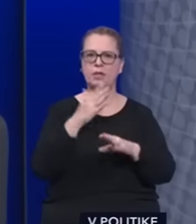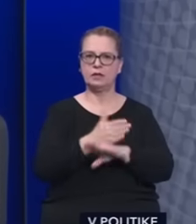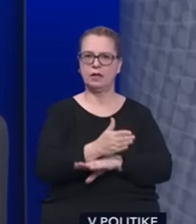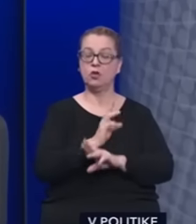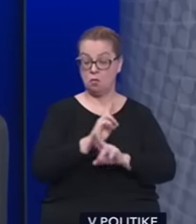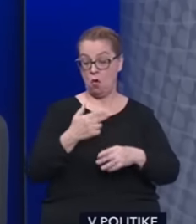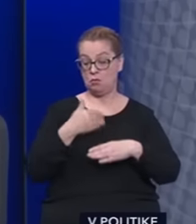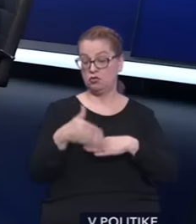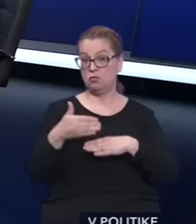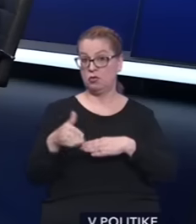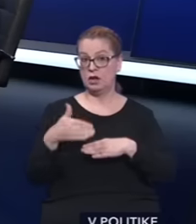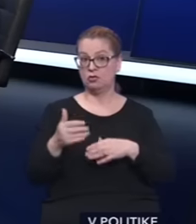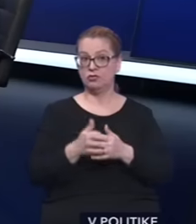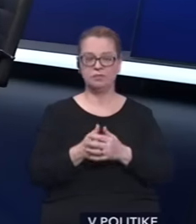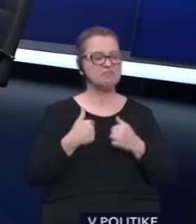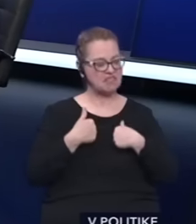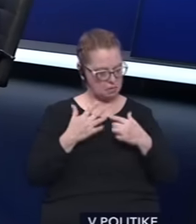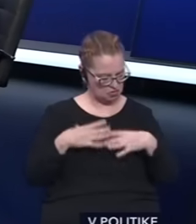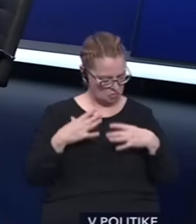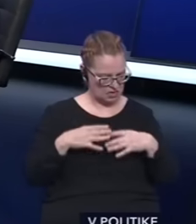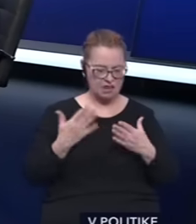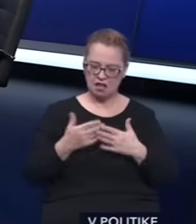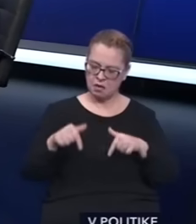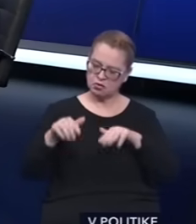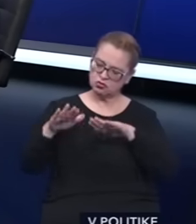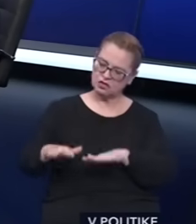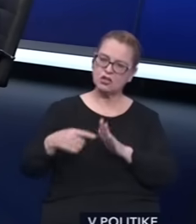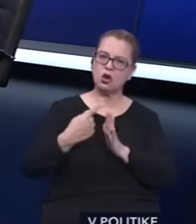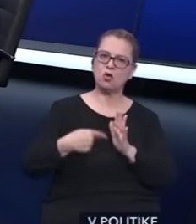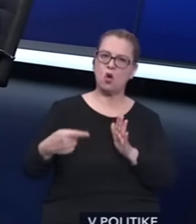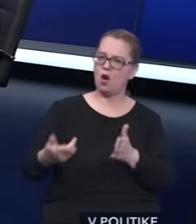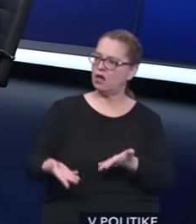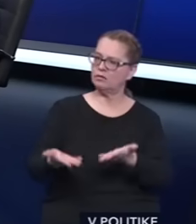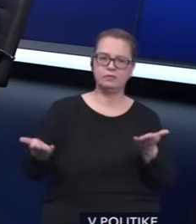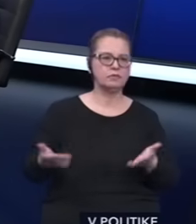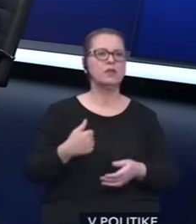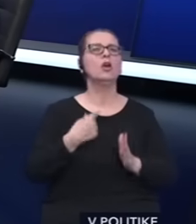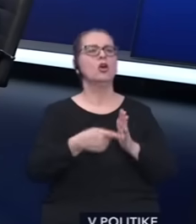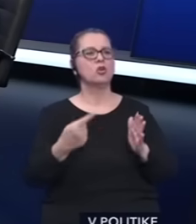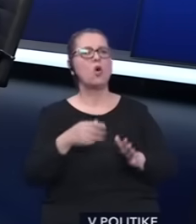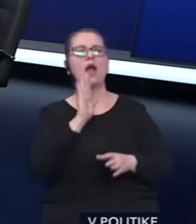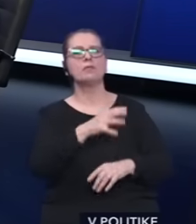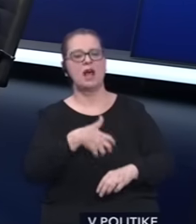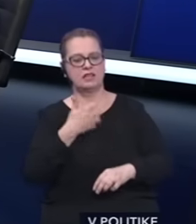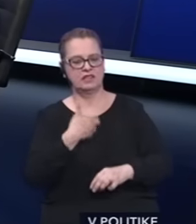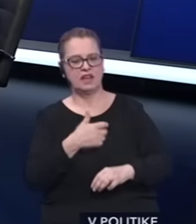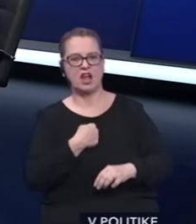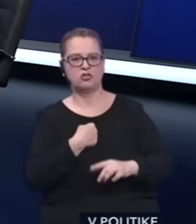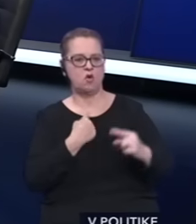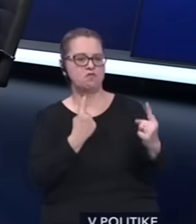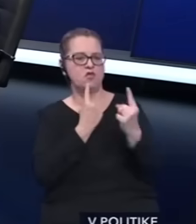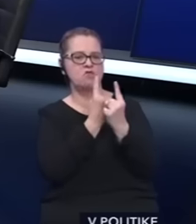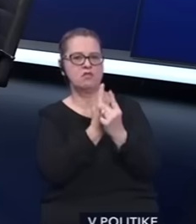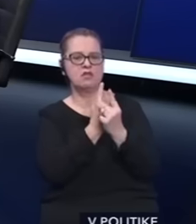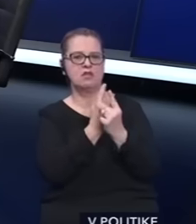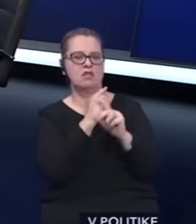pokračovať. Bol by som veľmi rád, keby tu sedel Boris Kolár. Ja vám na to Boris neviem, Kolár ale má strach, odpovedať. Pozdravujem ho, viem, že má strach, som neho chodil Boris do relácií. Boris Kolár, neviem o tom,